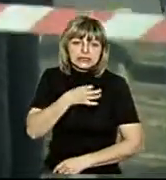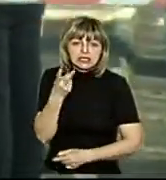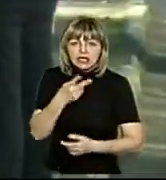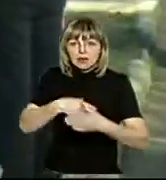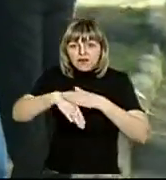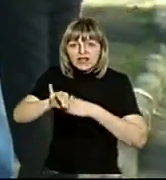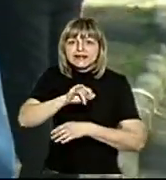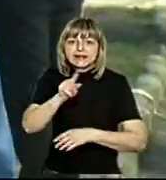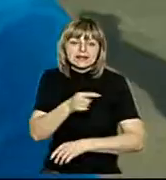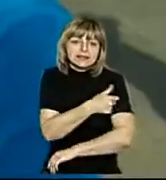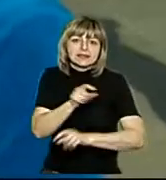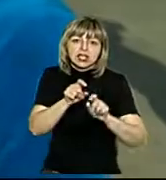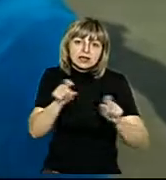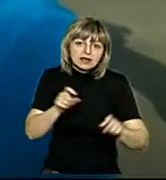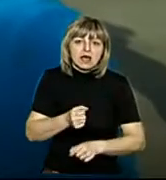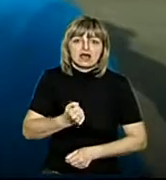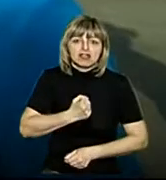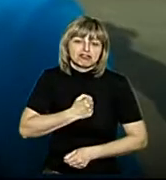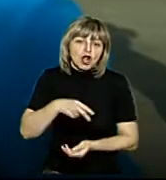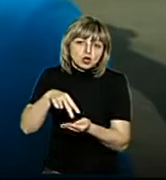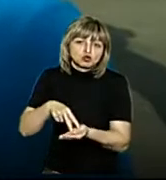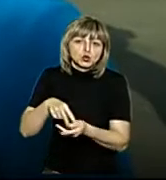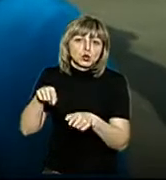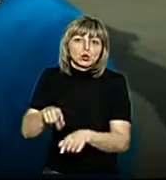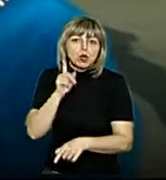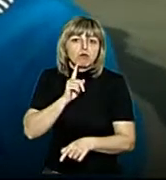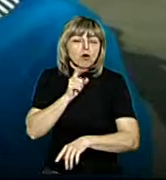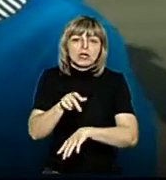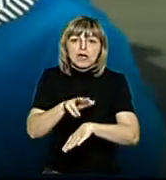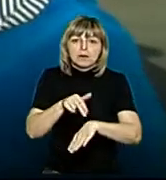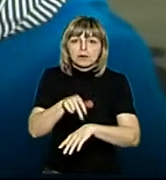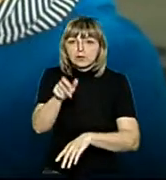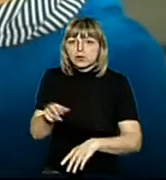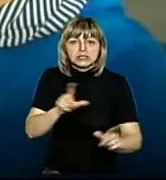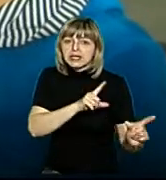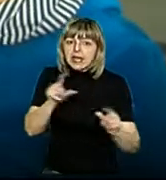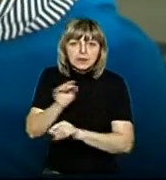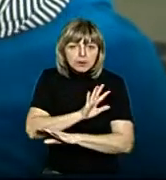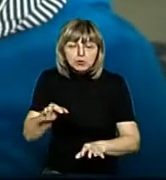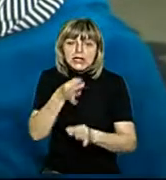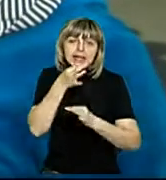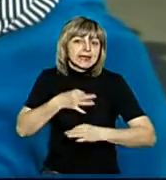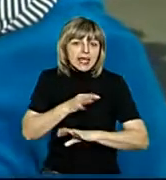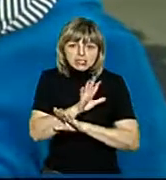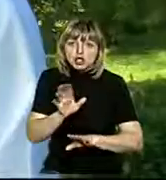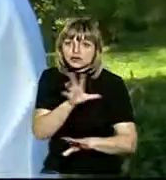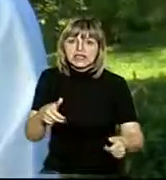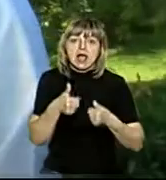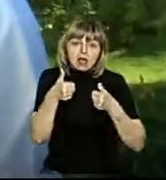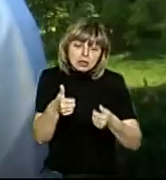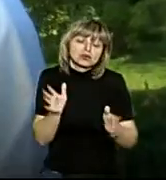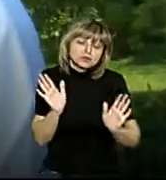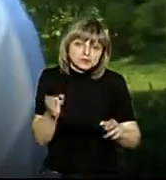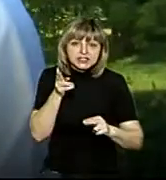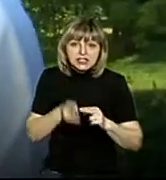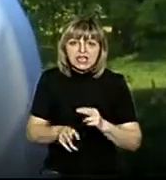лікарня замінірована. Я, на жаль, стою тут, а сказали, поки не від'їдуть патрульні, не скажуть, що все добре, тоді заїжджати будемо. По